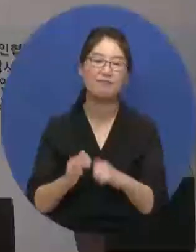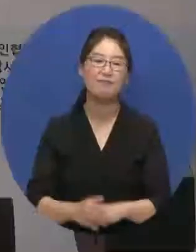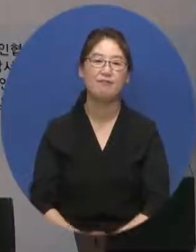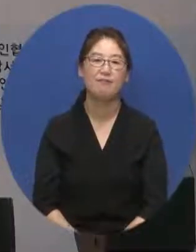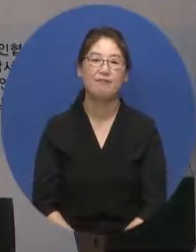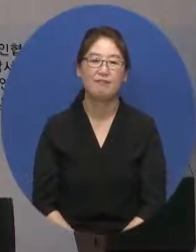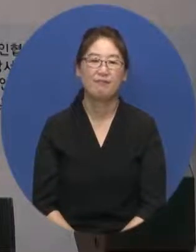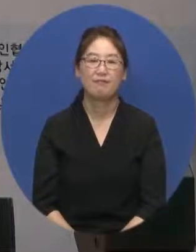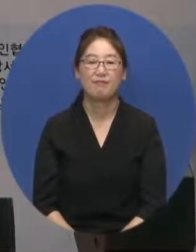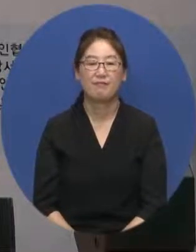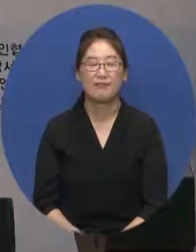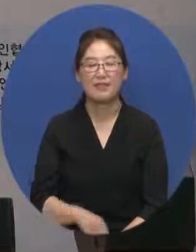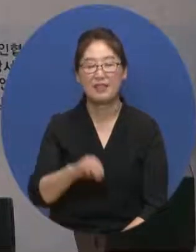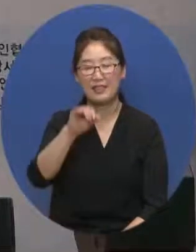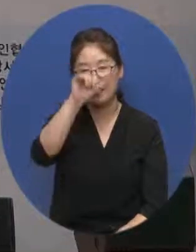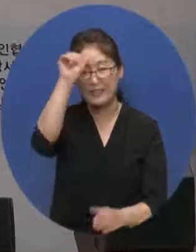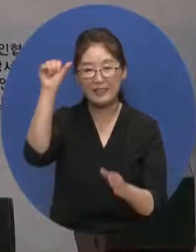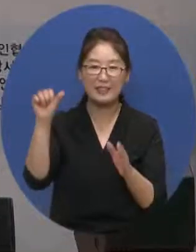아,